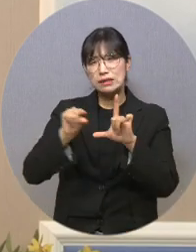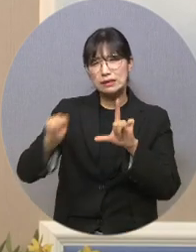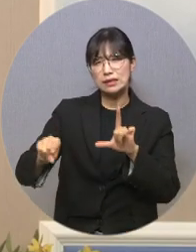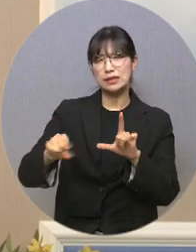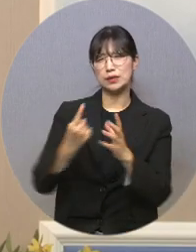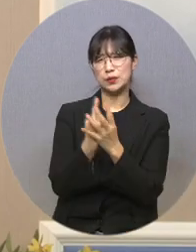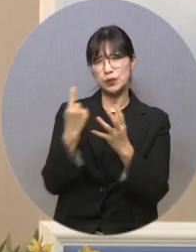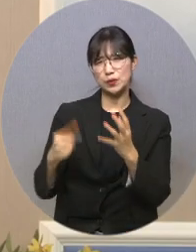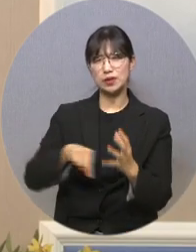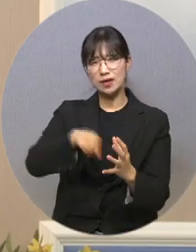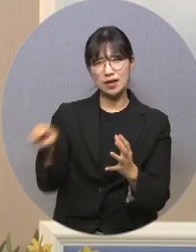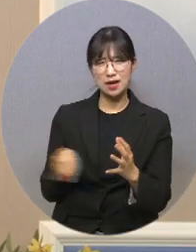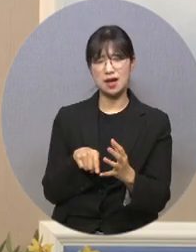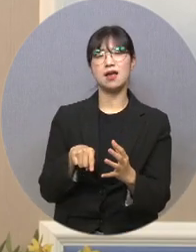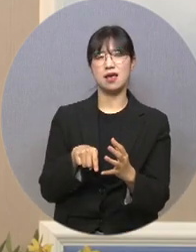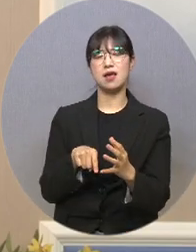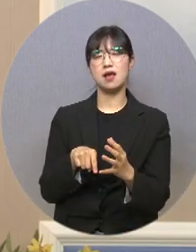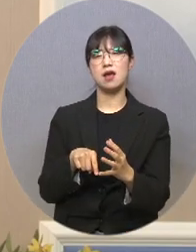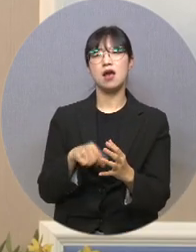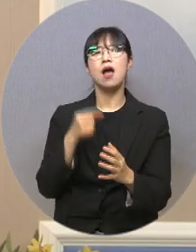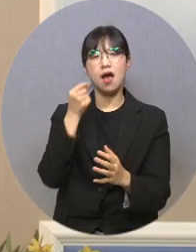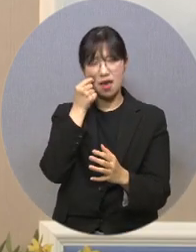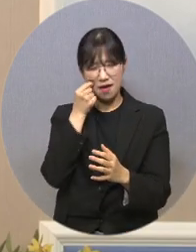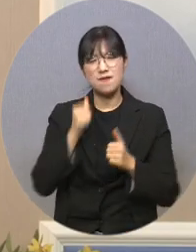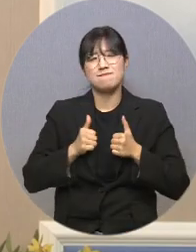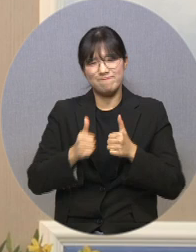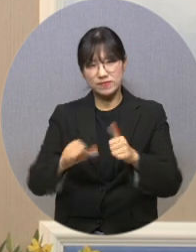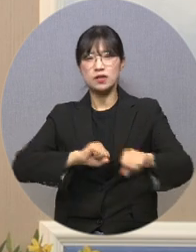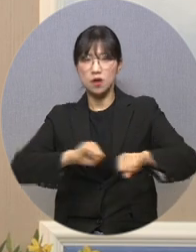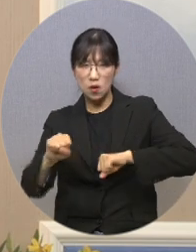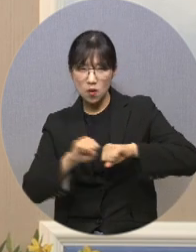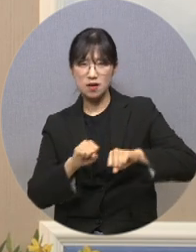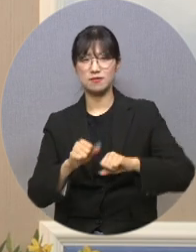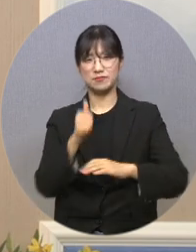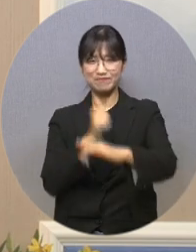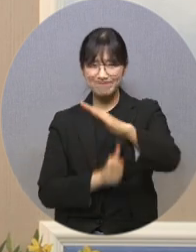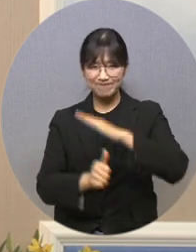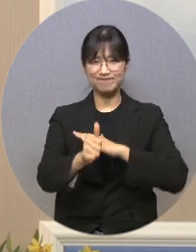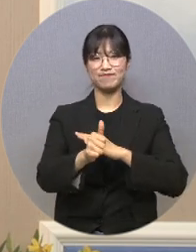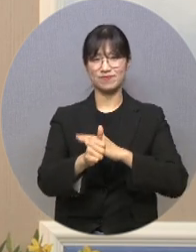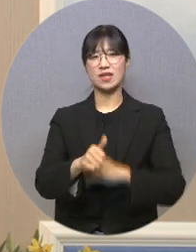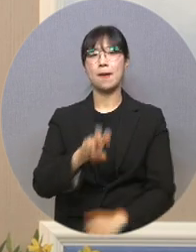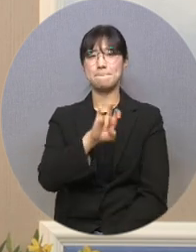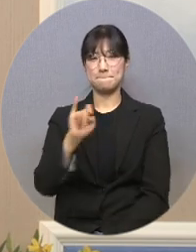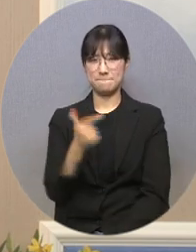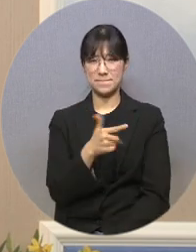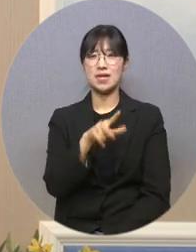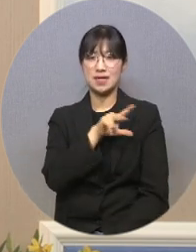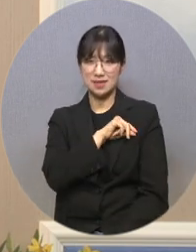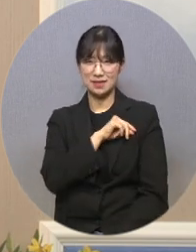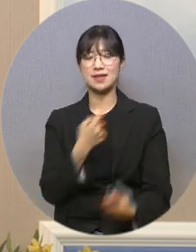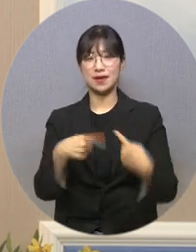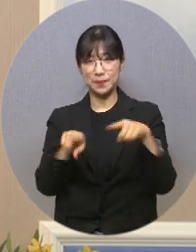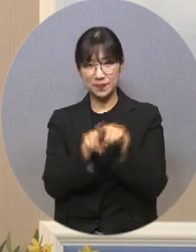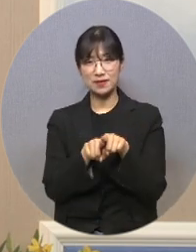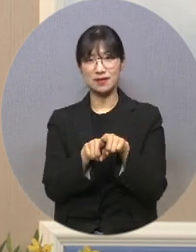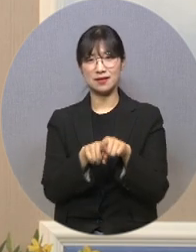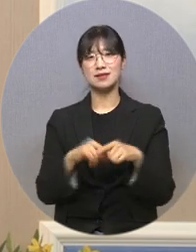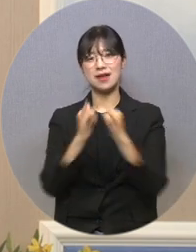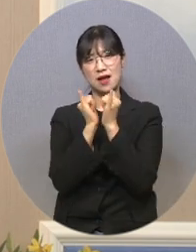없도록 보건복지환경위원회에서 꾸준한 활동과 도민복지 앞장서는 전남도의회 민병대 의원님과